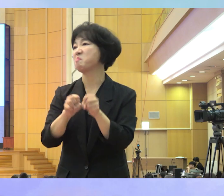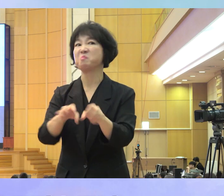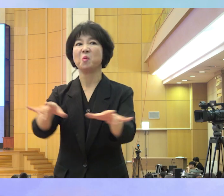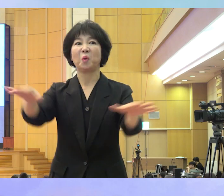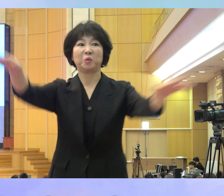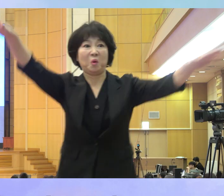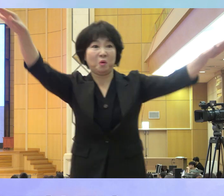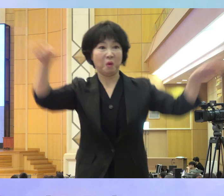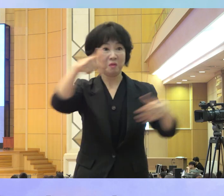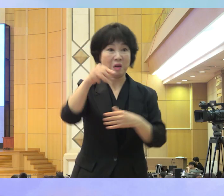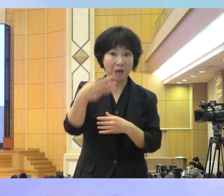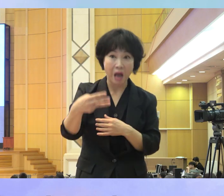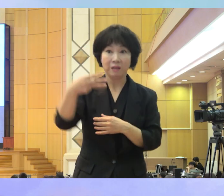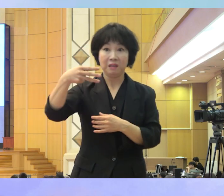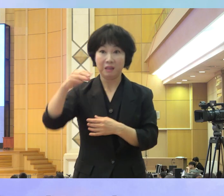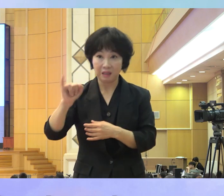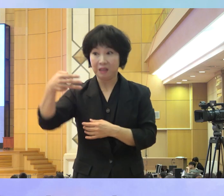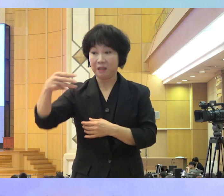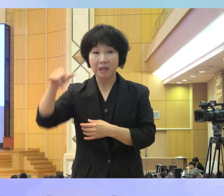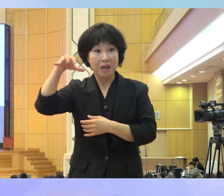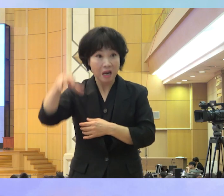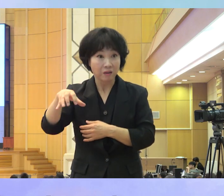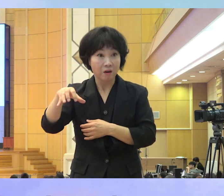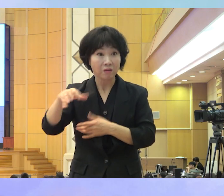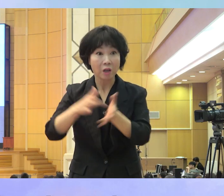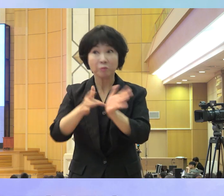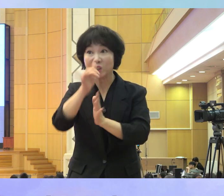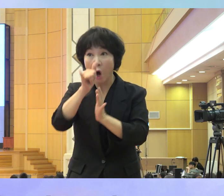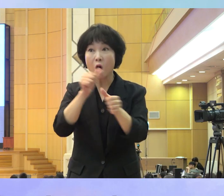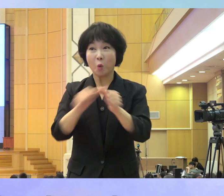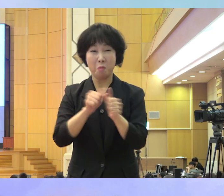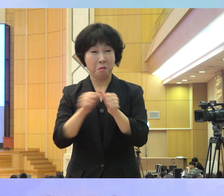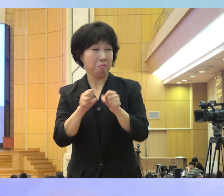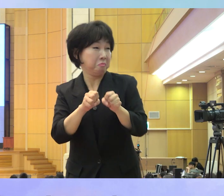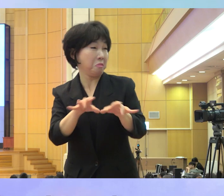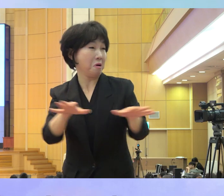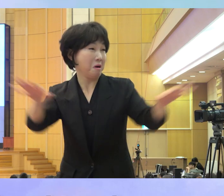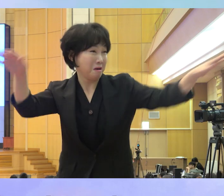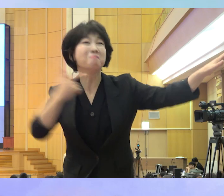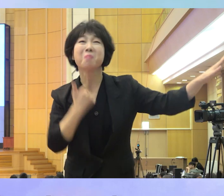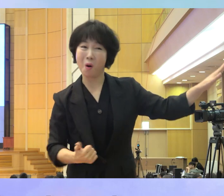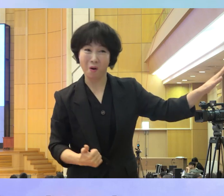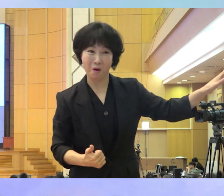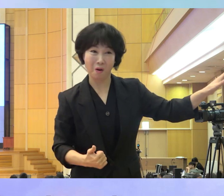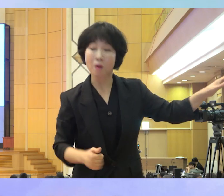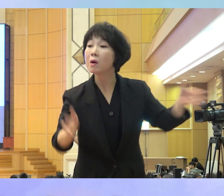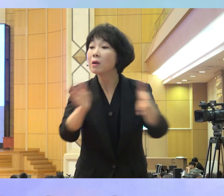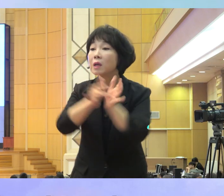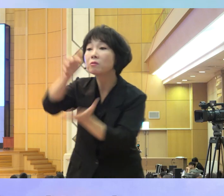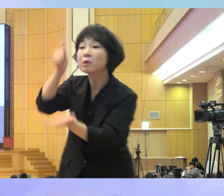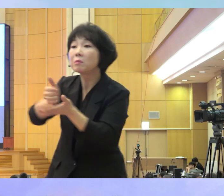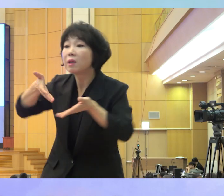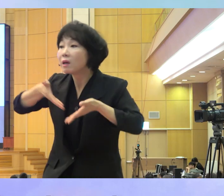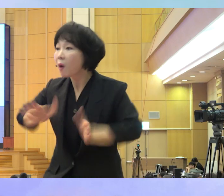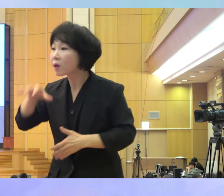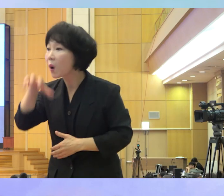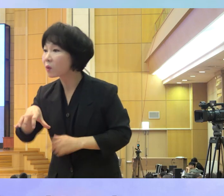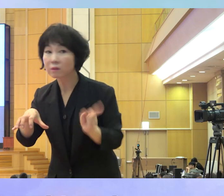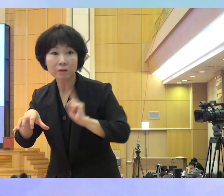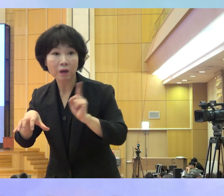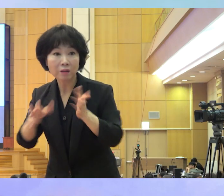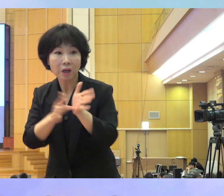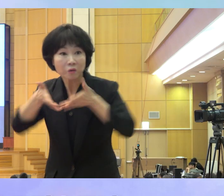갈릴리 예수 이렇게 소문이 났어요. 사실은 예수님이 태어난 곳은